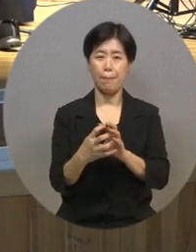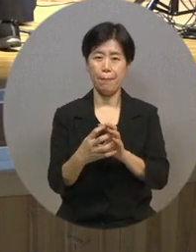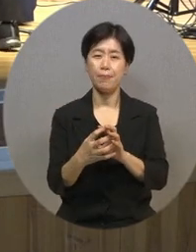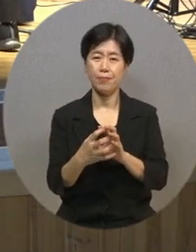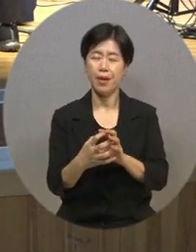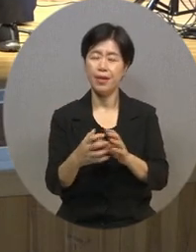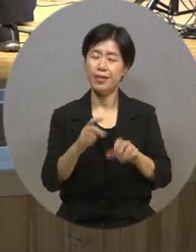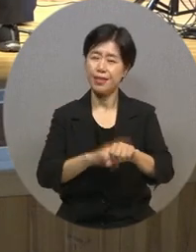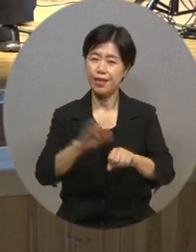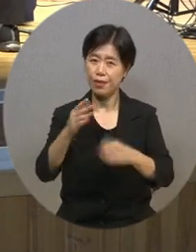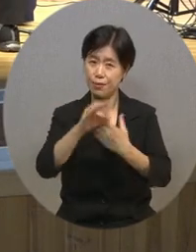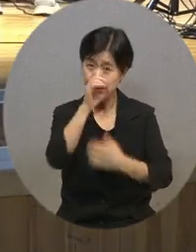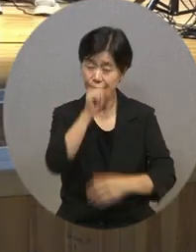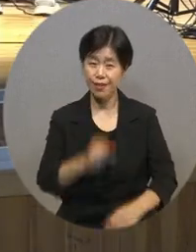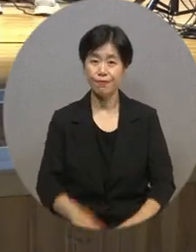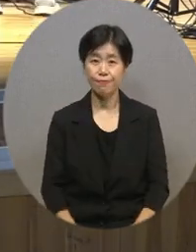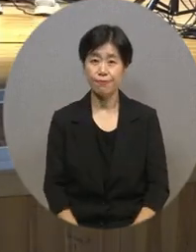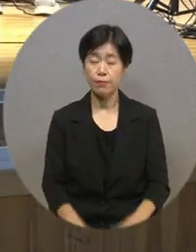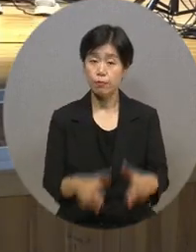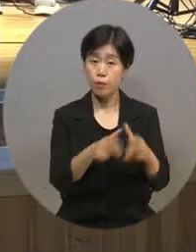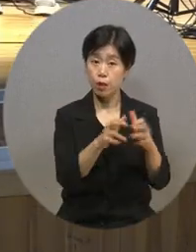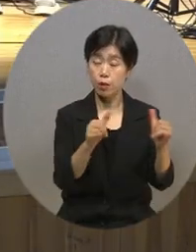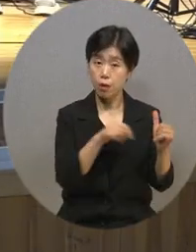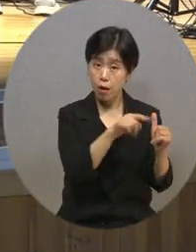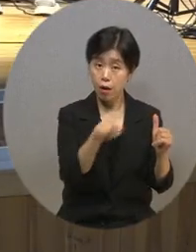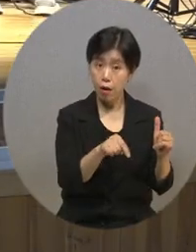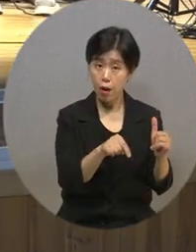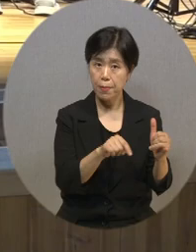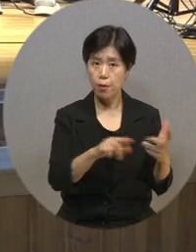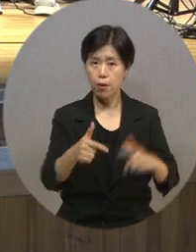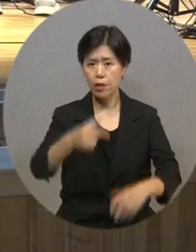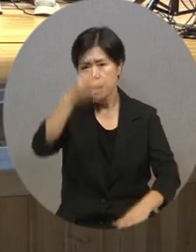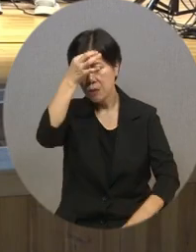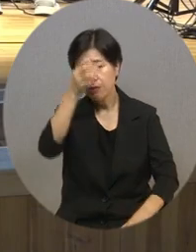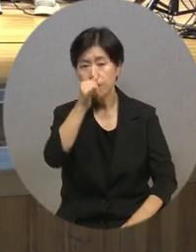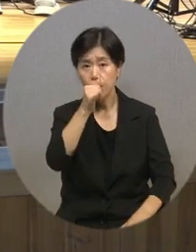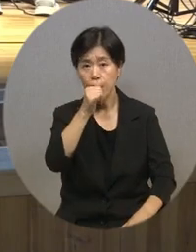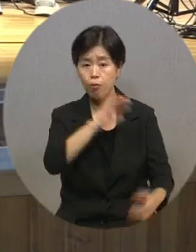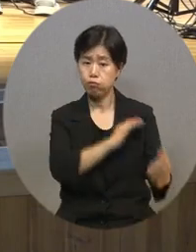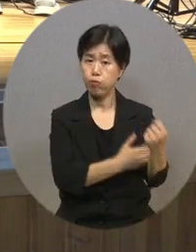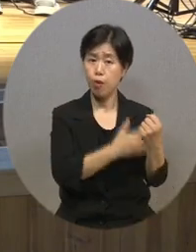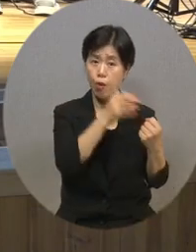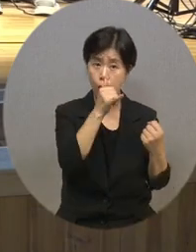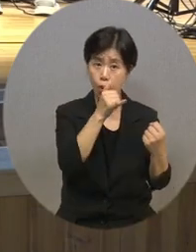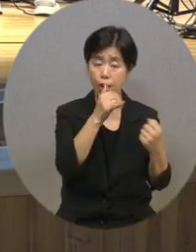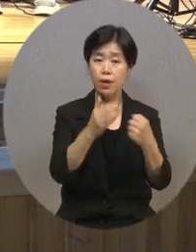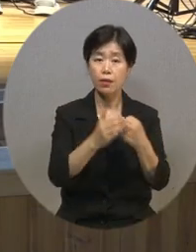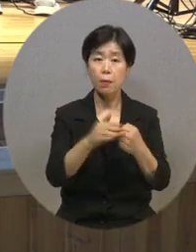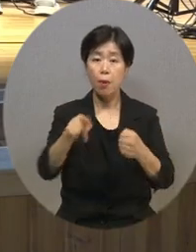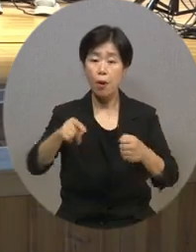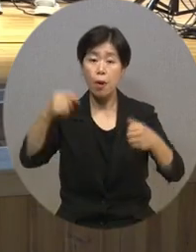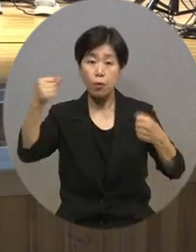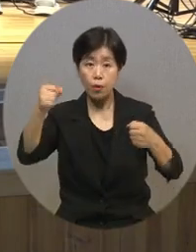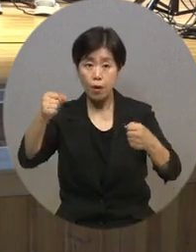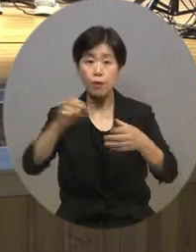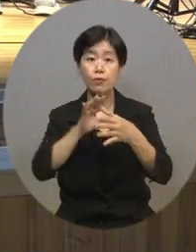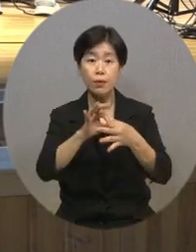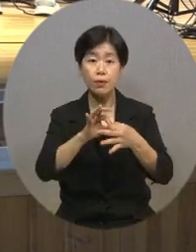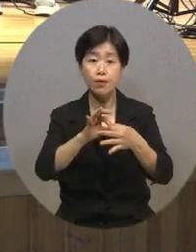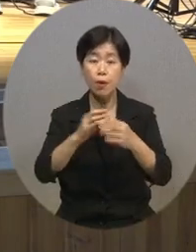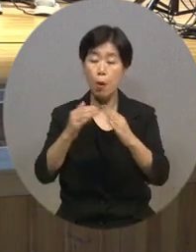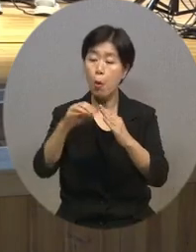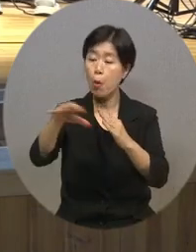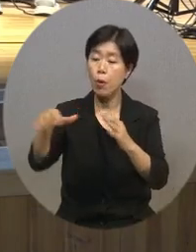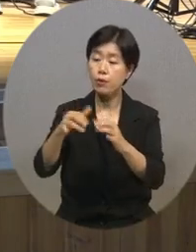있는 시간이 되었으면 좋겠습니다. 장애인분들이 다양한 역량을 가지고 계시는데 특히 이 공연을 통해서 그런 역량들이 지역주민에게 전달이